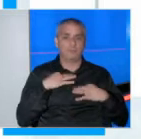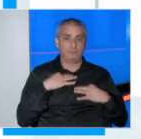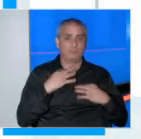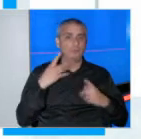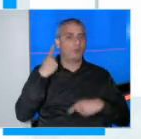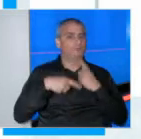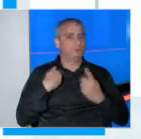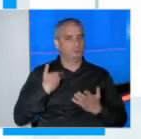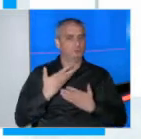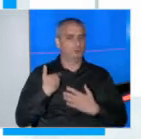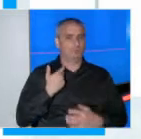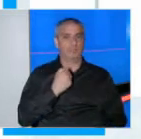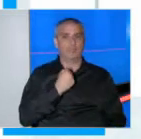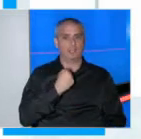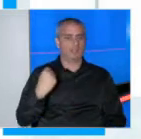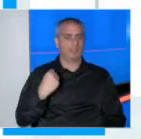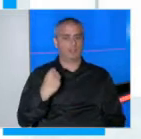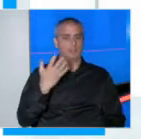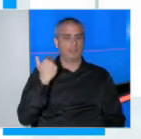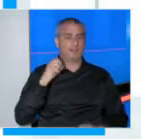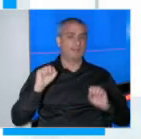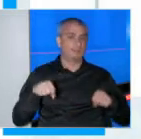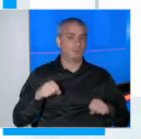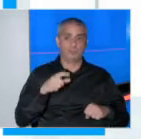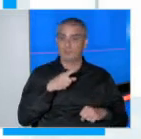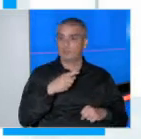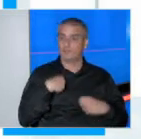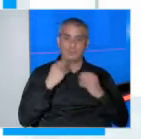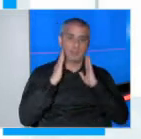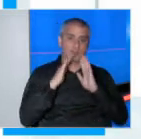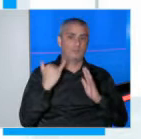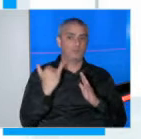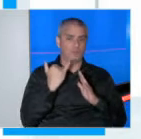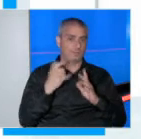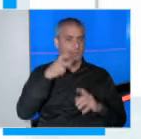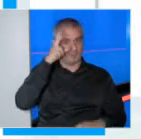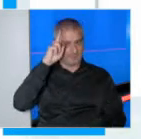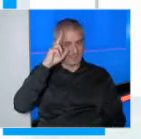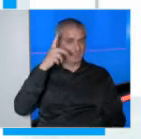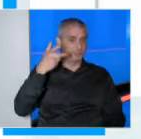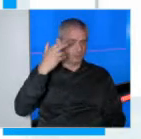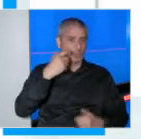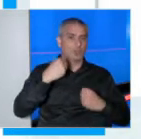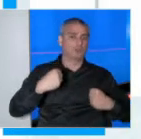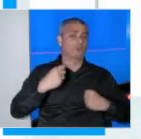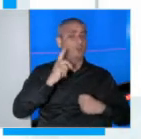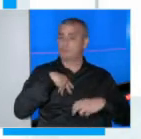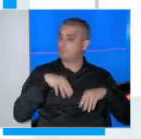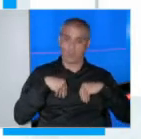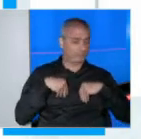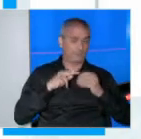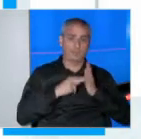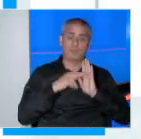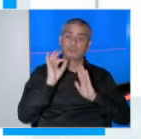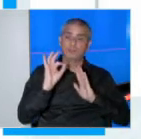ברוב שנות שירותי הימין בשלטון. אבל נתתי אמון באנשים כבגין, שמיר, שרון ואולמרט, גם אם לא הסכמתי עם